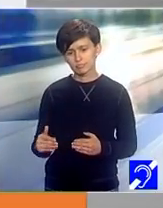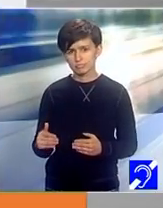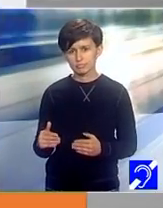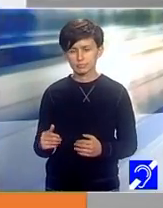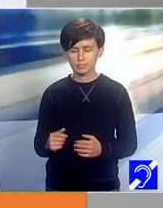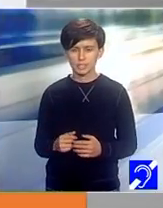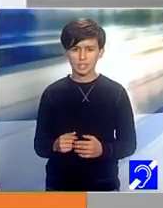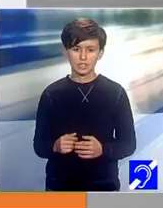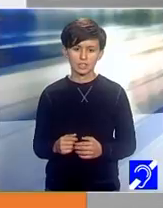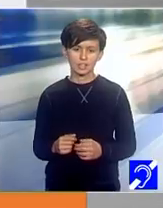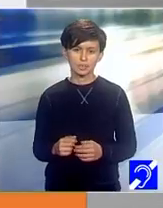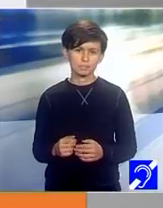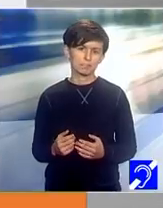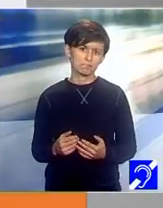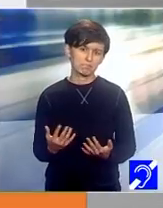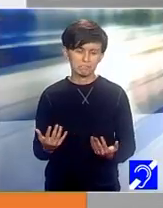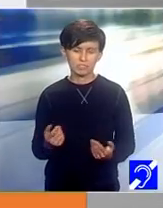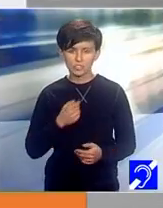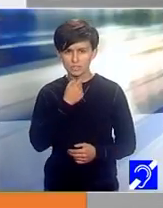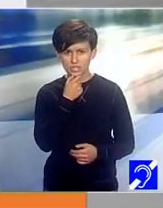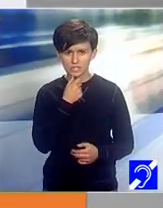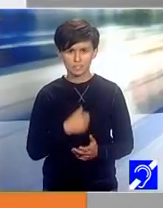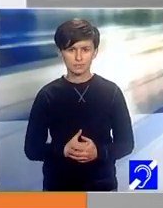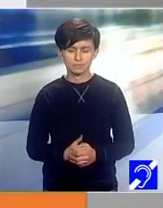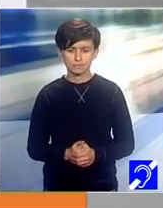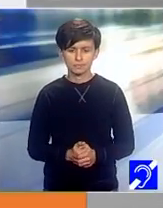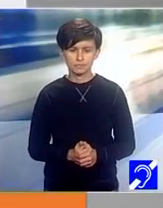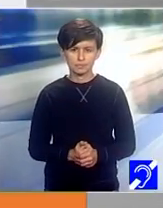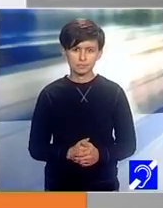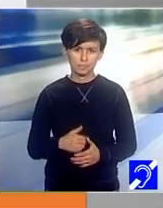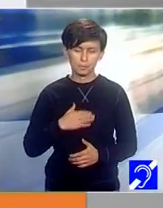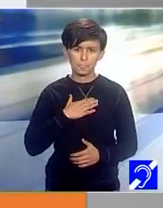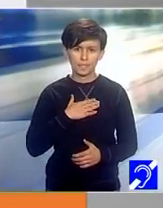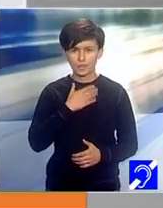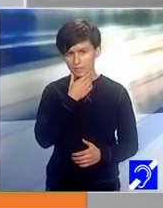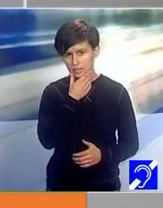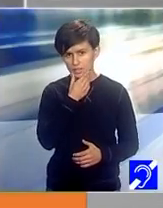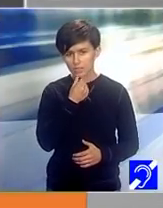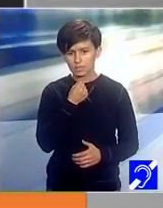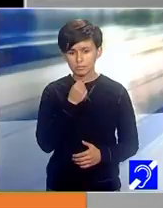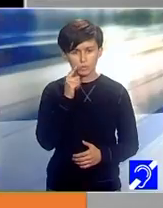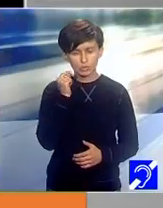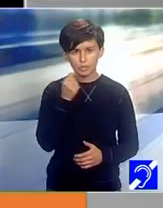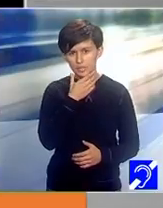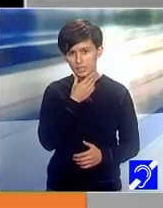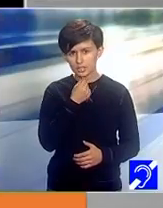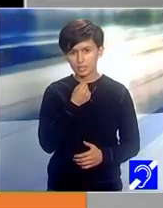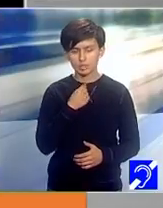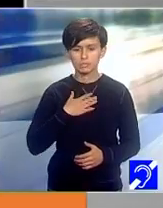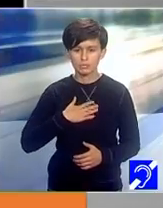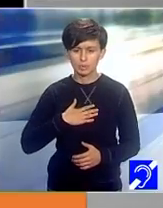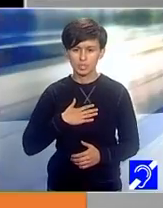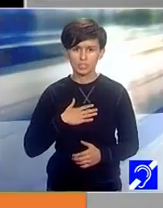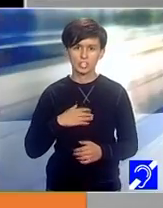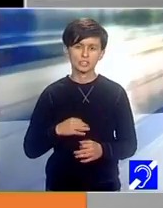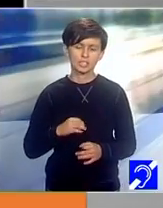cât de sus, așa, ca vârstă. Pentru că lumea apreciază foarte mult trăderile tradiționale. Pentru că